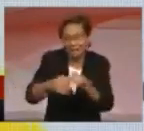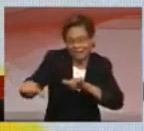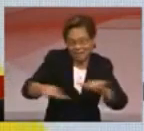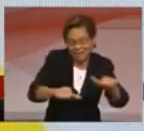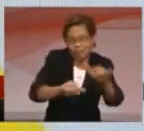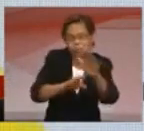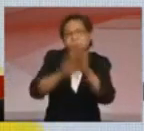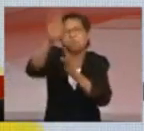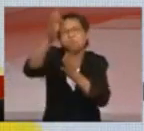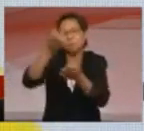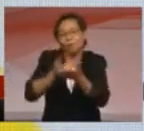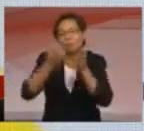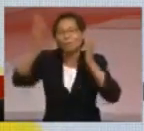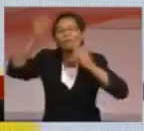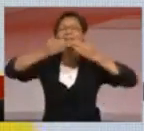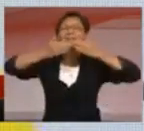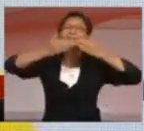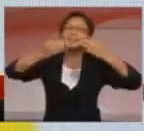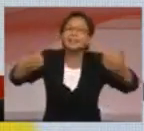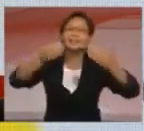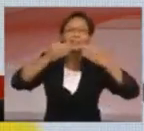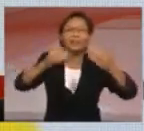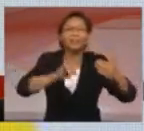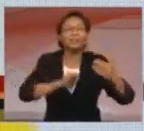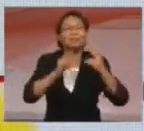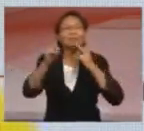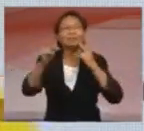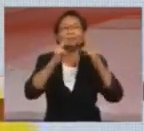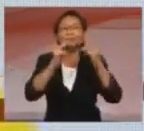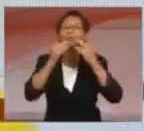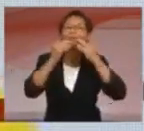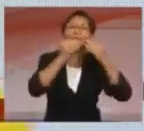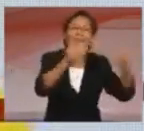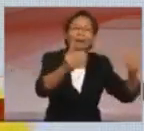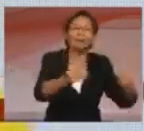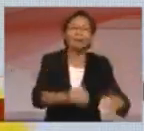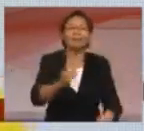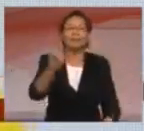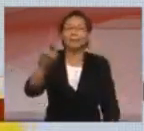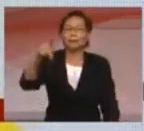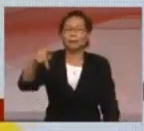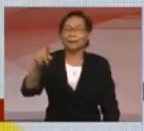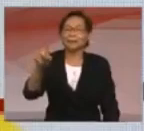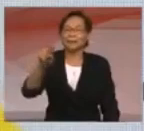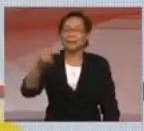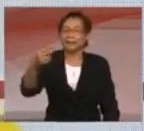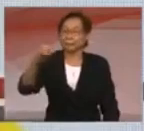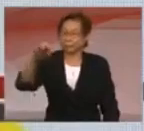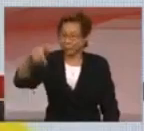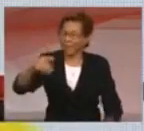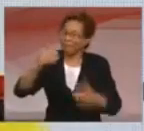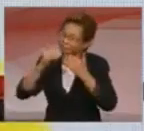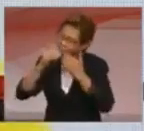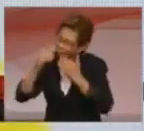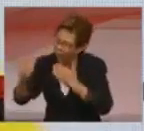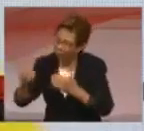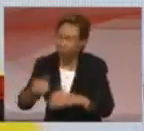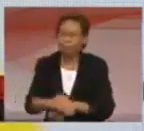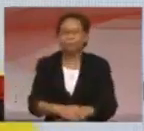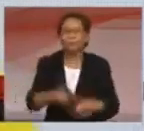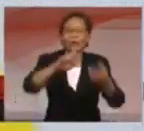kita. Terima kasih saya ucapkan sekali lagi kepada Kementerian Perdagangan Dalam Negeri dan Hal Ehwal Pengguna dan